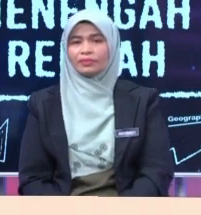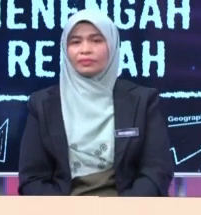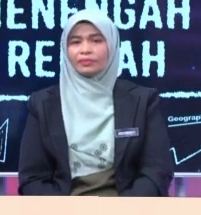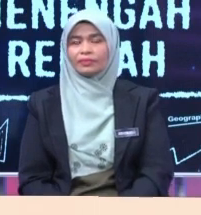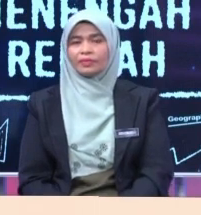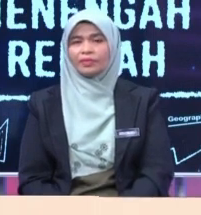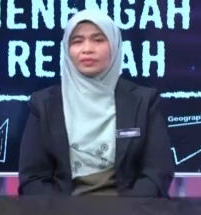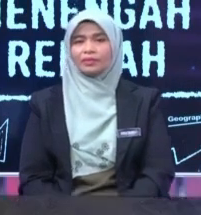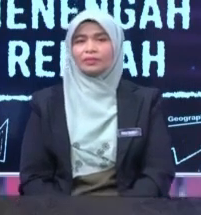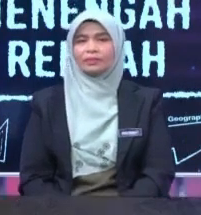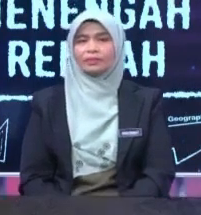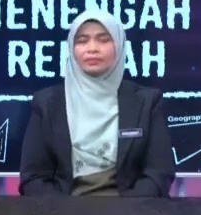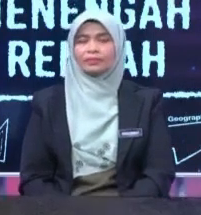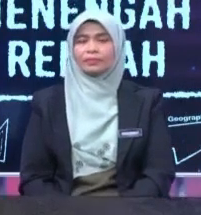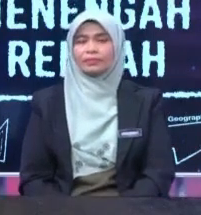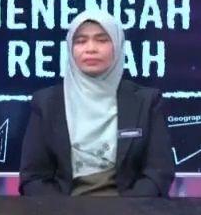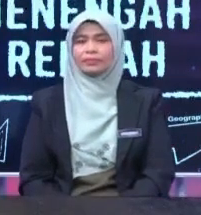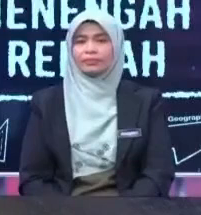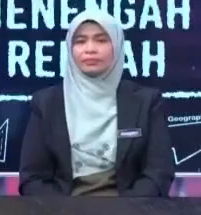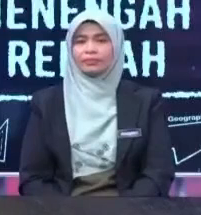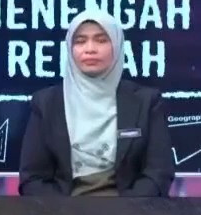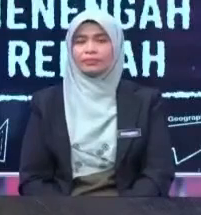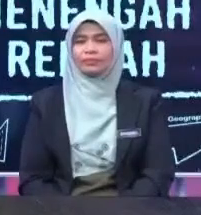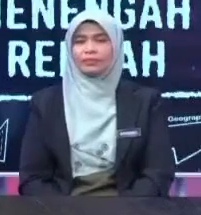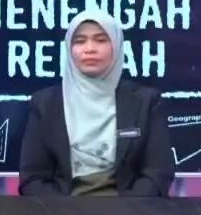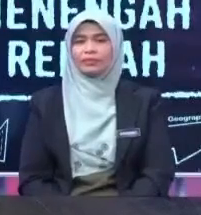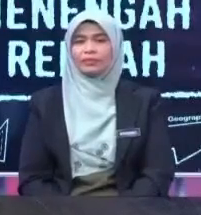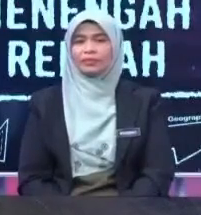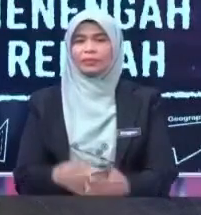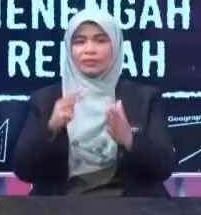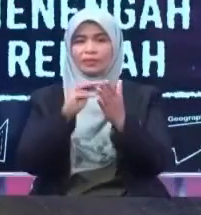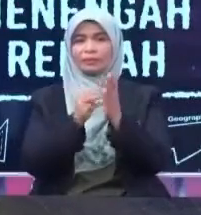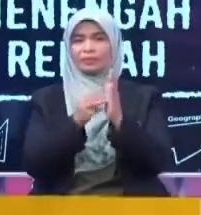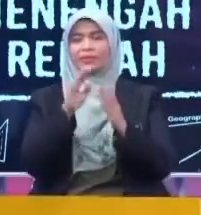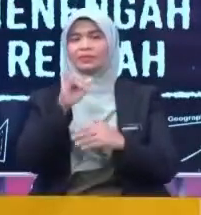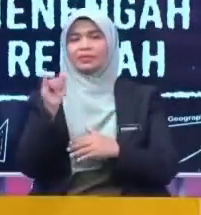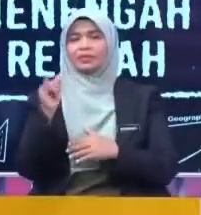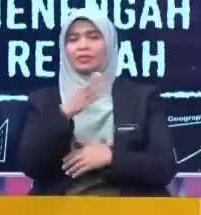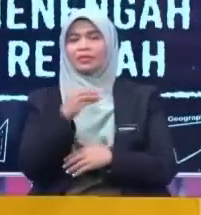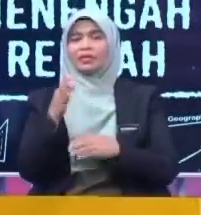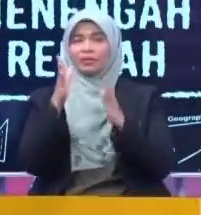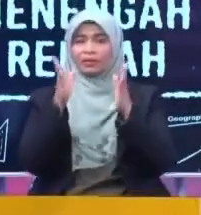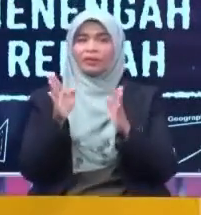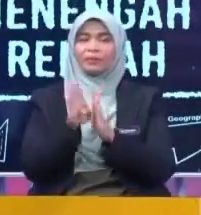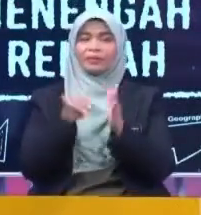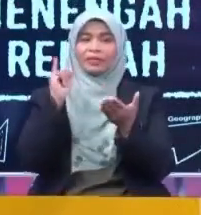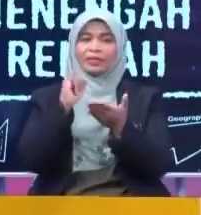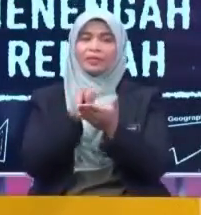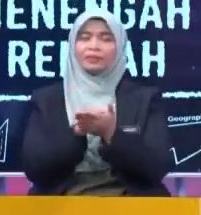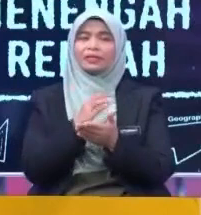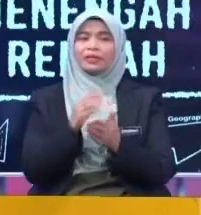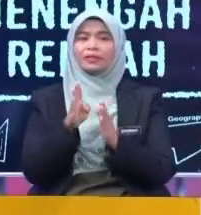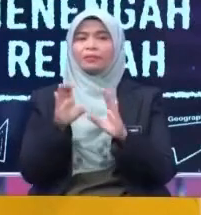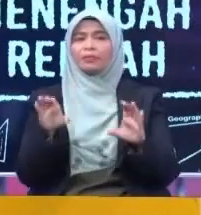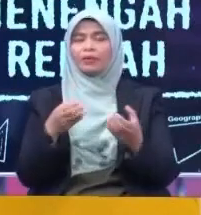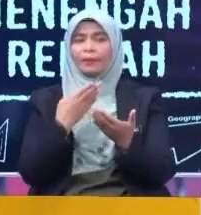خالدون. صدق الله العظيم. Sedap bacaan Aiman ya. Okay, maksudnya, dan orang yang beriman serta beramal soleh,